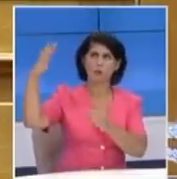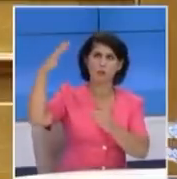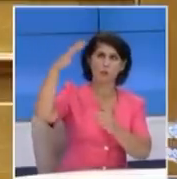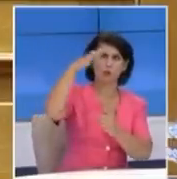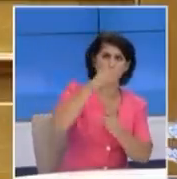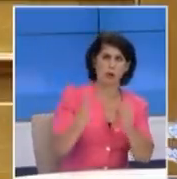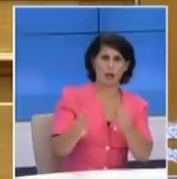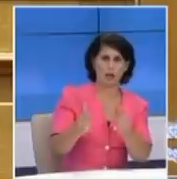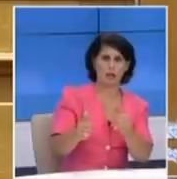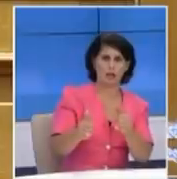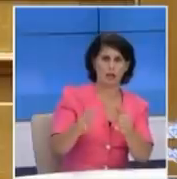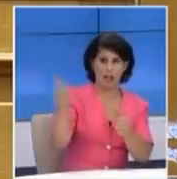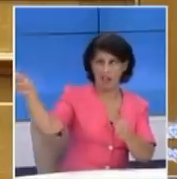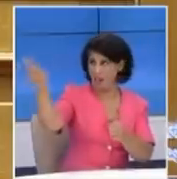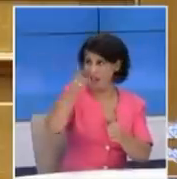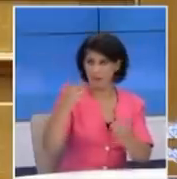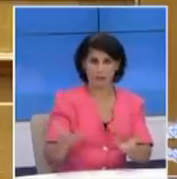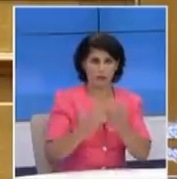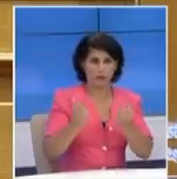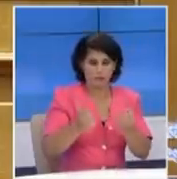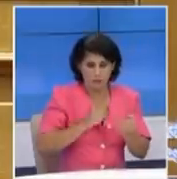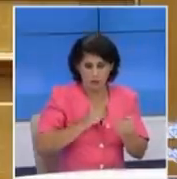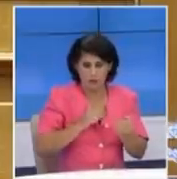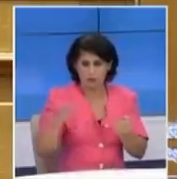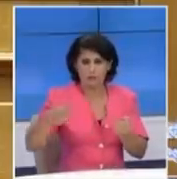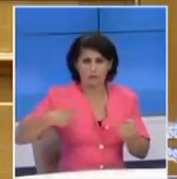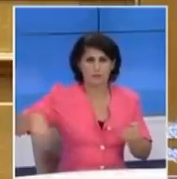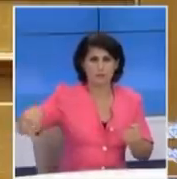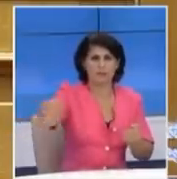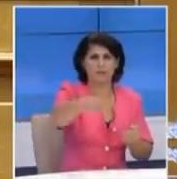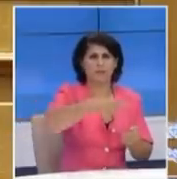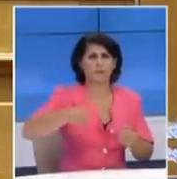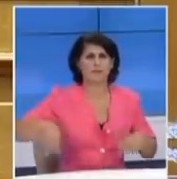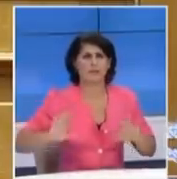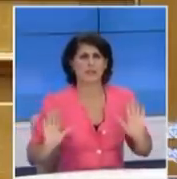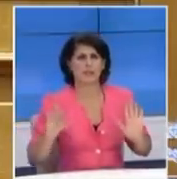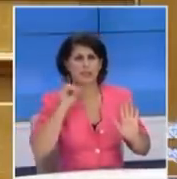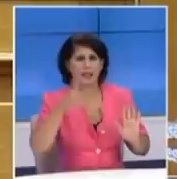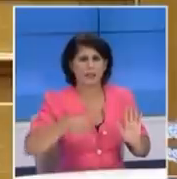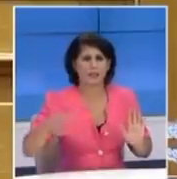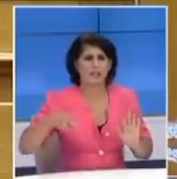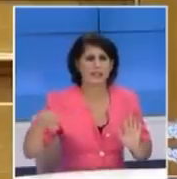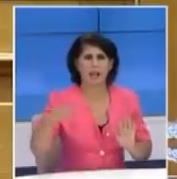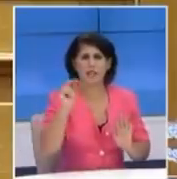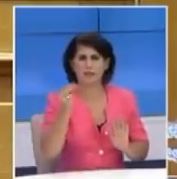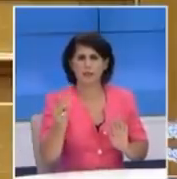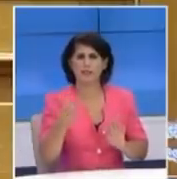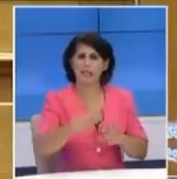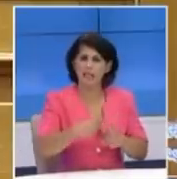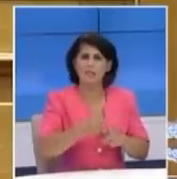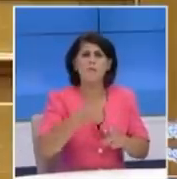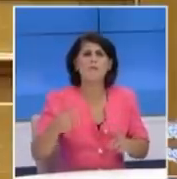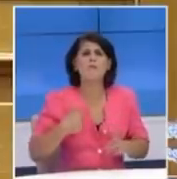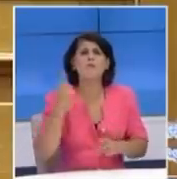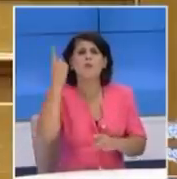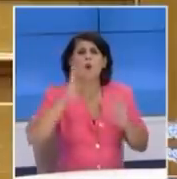Πρωθυπουργέ, να μας σώσουν. Μόνοι είμαστε. Μόνοι, εδώ. Κύριο Τσίπρας, κύριο Κουτσούμπας, κύριο Βαρουφάκης. Κύριε Μαρηματά, οι υπόλοιποι συνάδελφοι βουλευτές, οι Έλληνες,